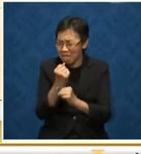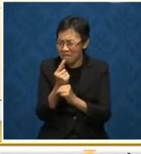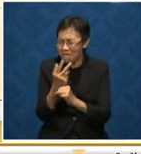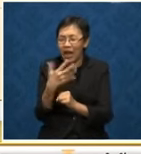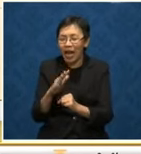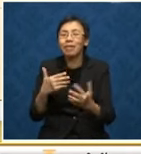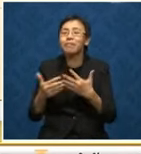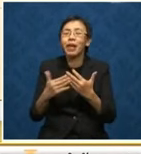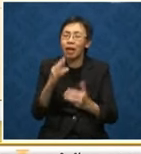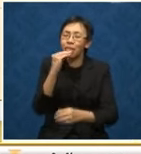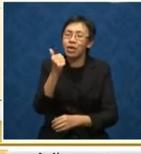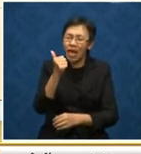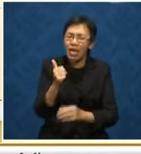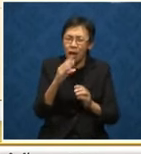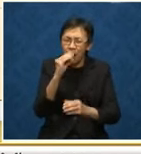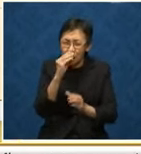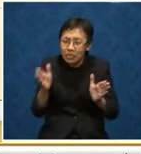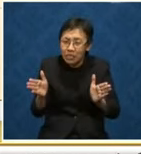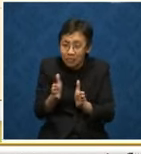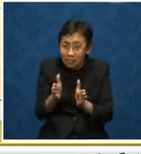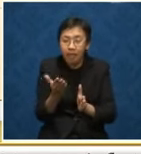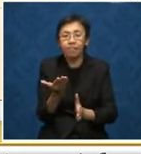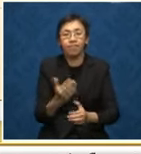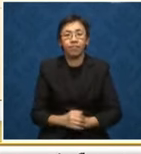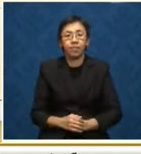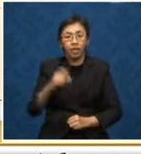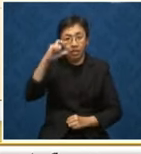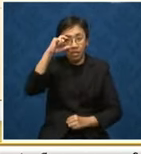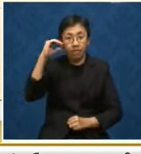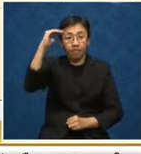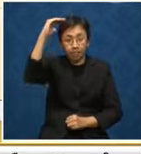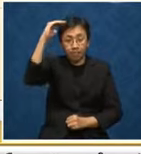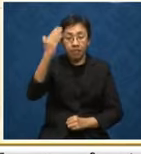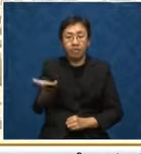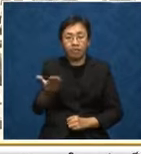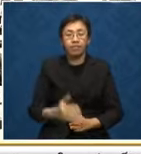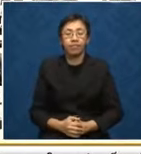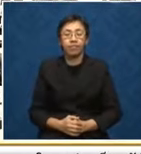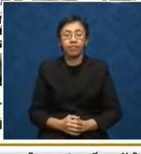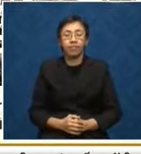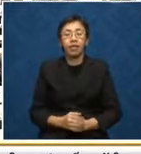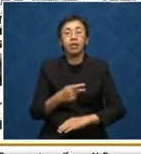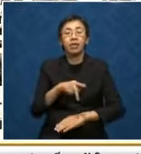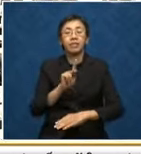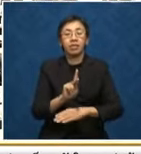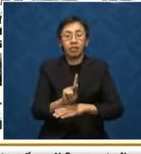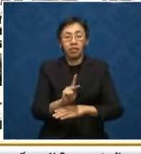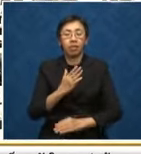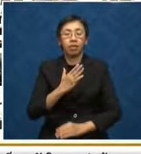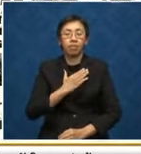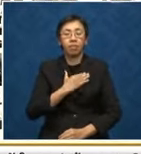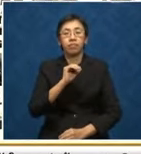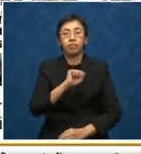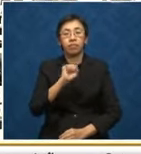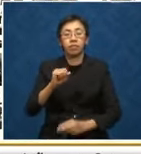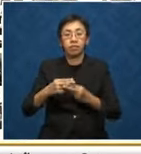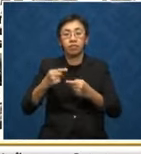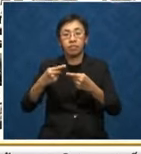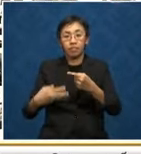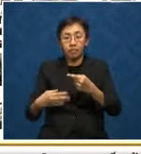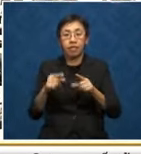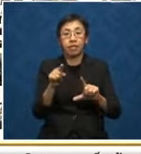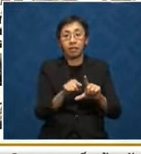ไรขอพูดสั้นๆกันแล้วกันครับท่าน เห็นใจผม รัชมันโรมก็เชิญครับ ครับเรียนท่านประธานครับผมรัชมันโรมสมาชิกสภาผู้แทนราษฎรบัญชีรายชื่อก้าว